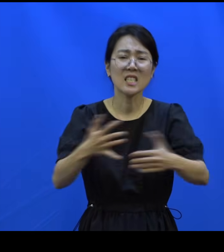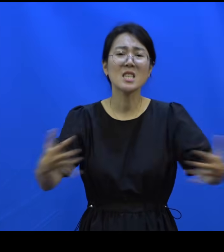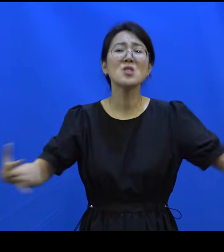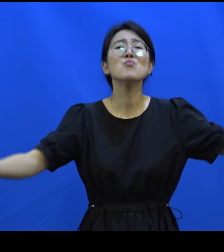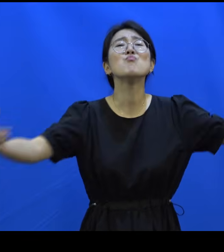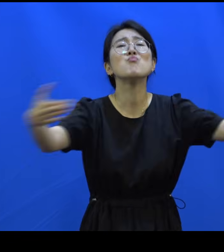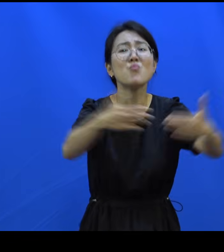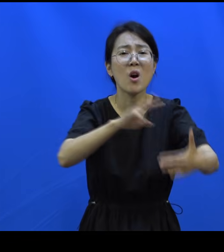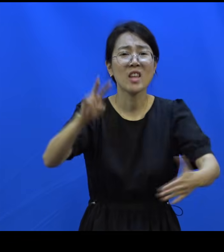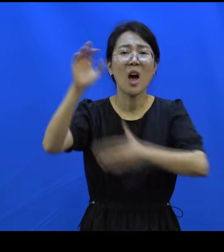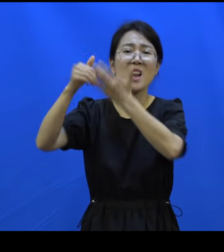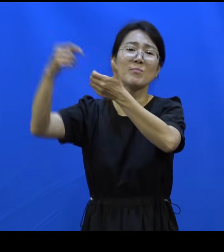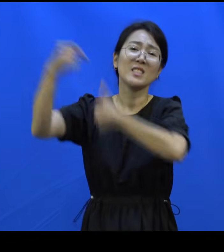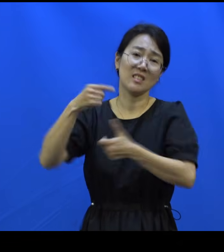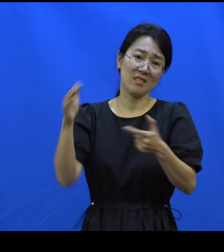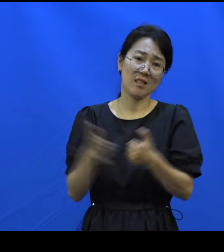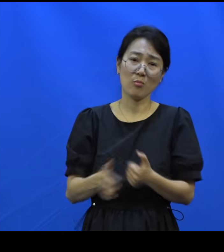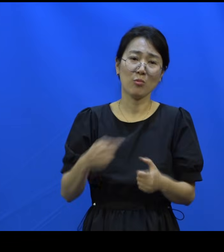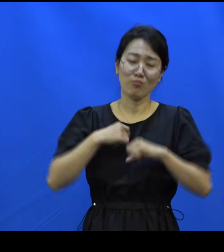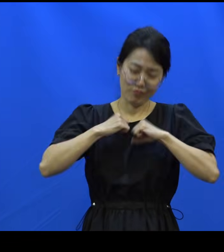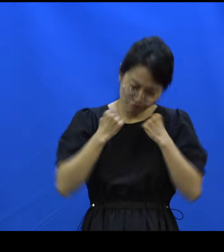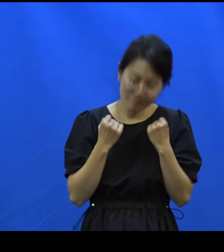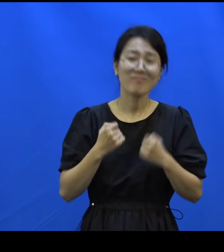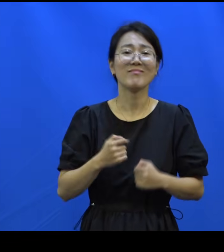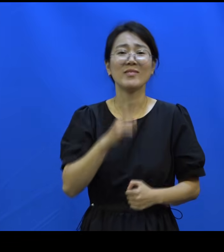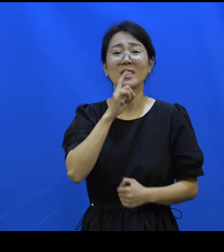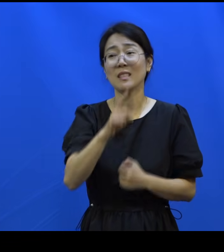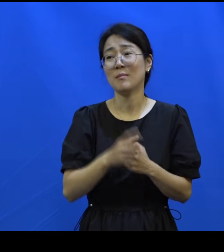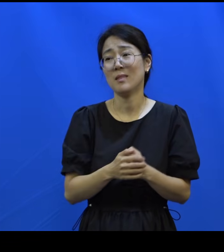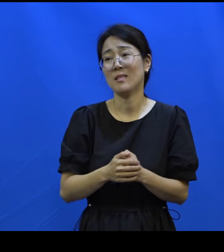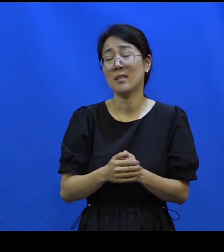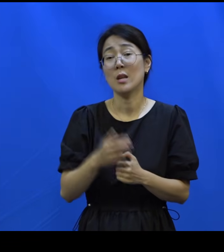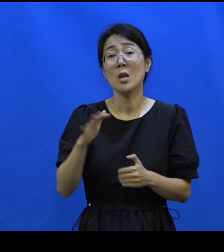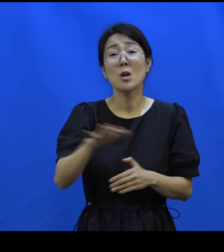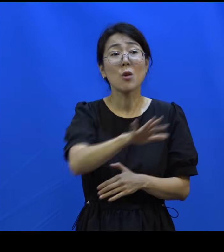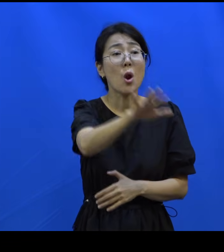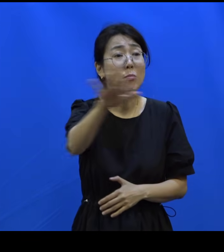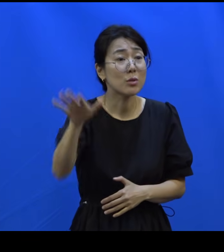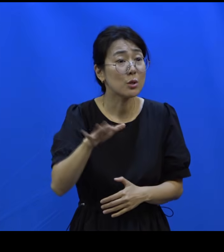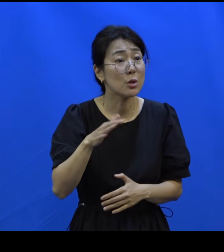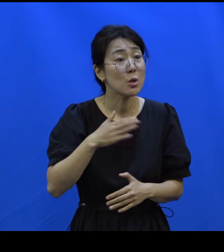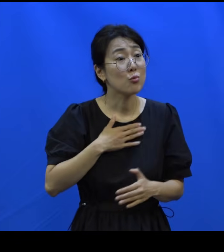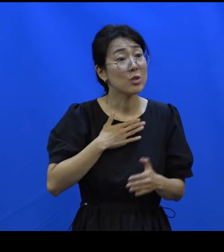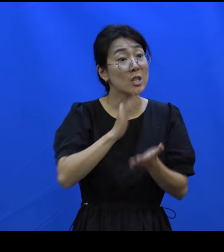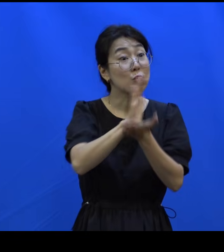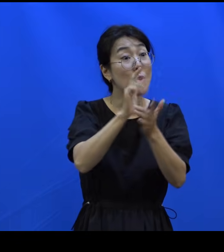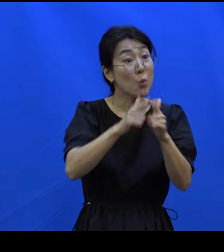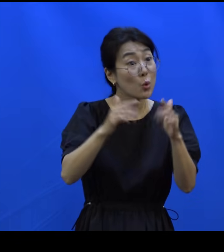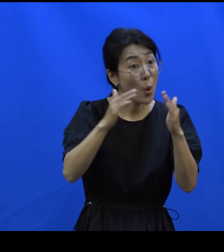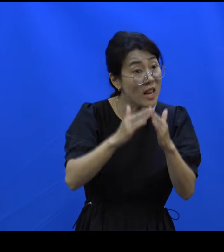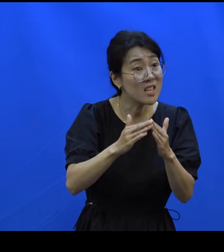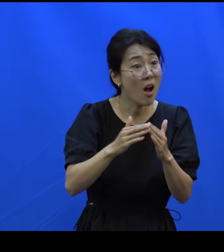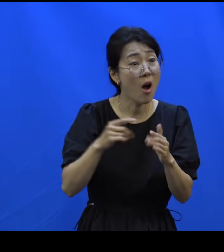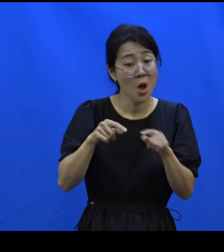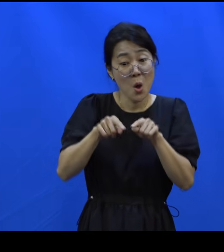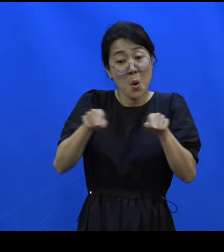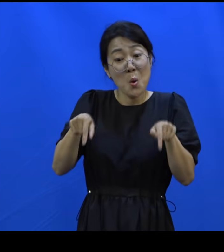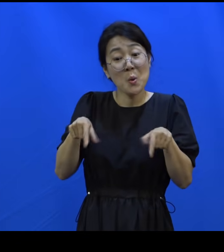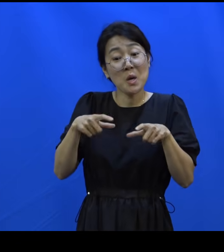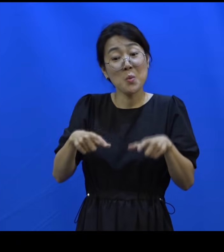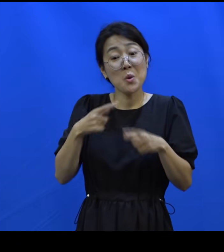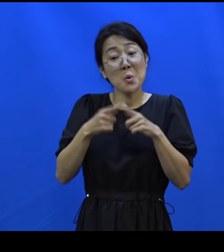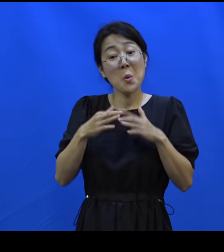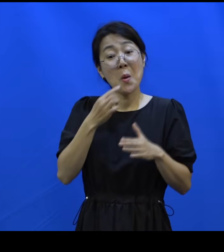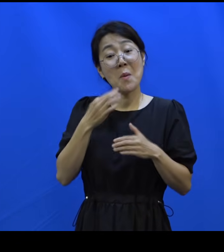가슴이 넓어야 합니다. 설립 51주년을 맞은 우리 교회의 비전이 온 세상을 품는, 이 복음은 인간이 만든 이념보다 높고 넓습니다.